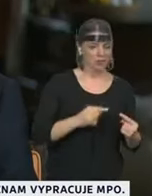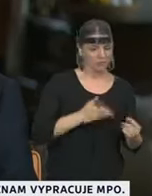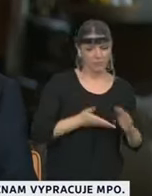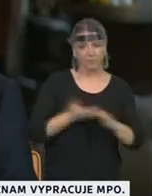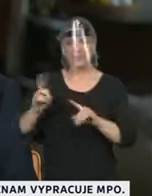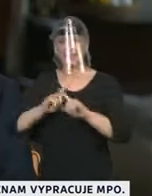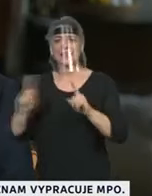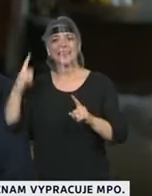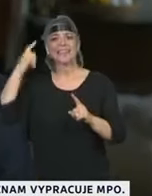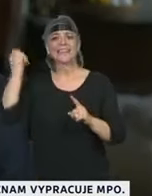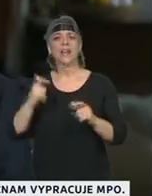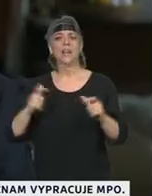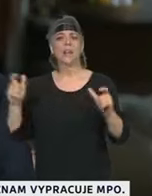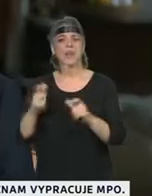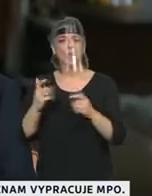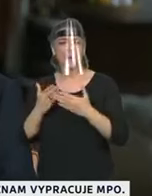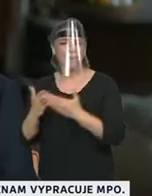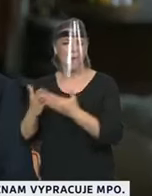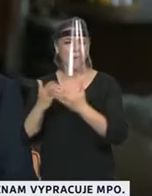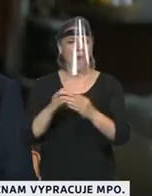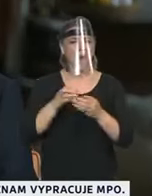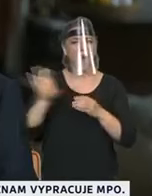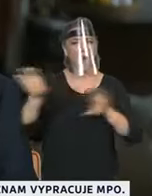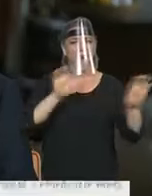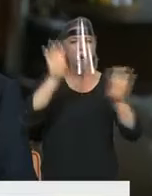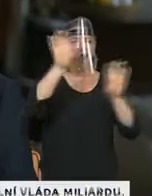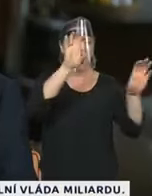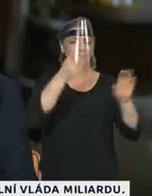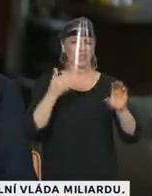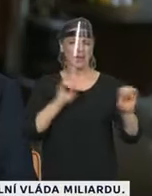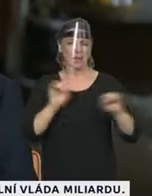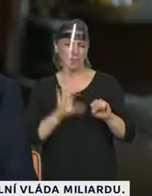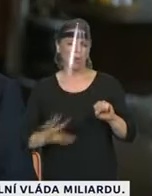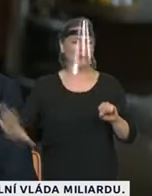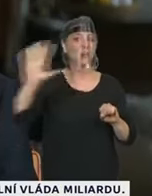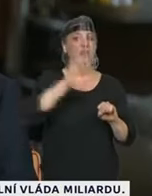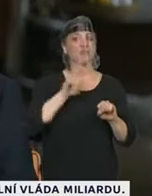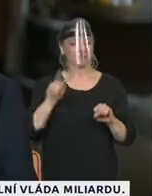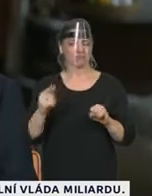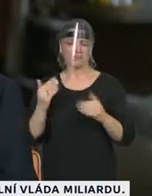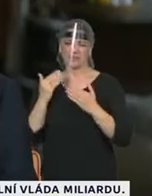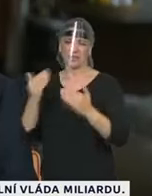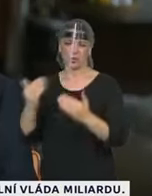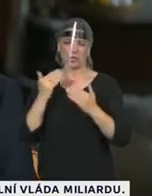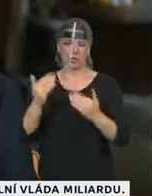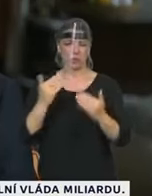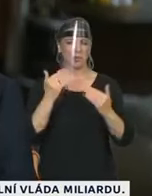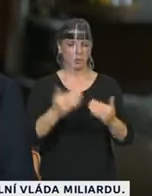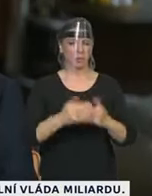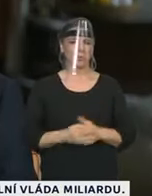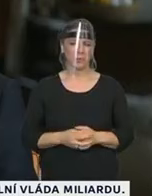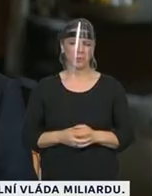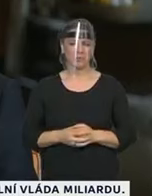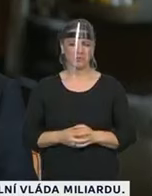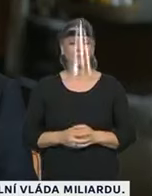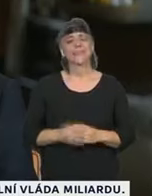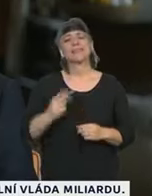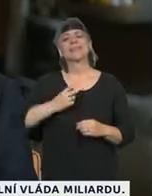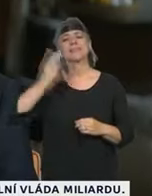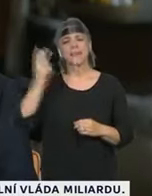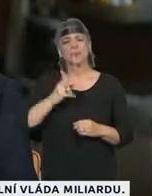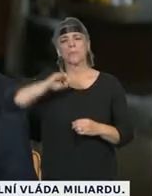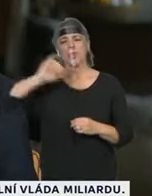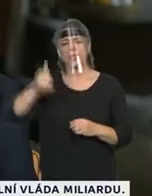chytré karantény, aby posílili krajské hygienické stanice první linii boje s koronavirem. Samozřejmě děkuji